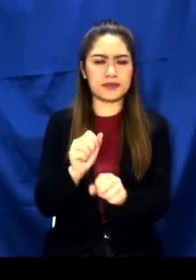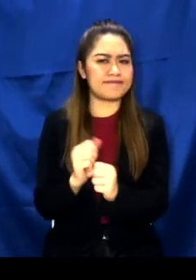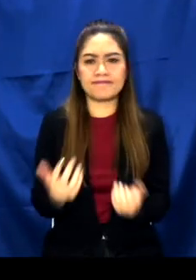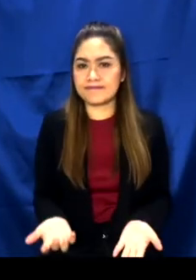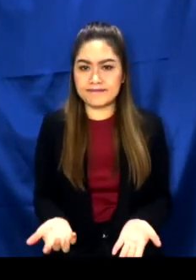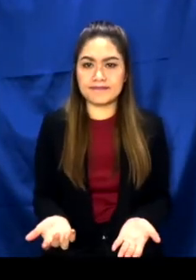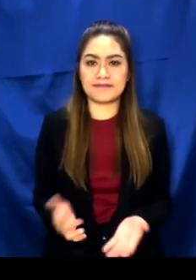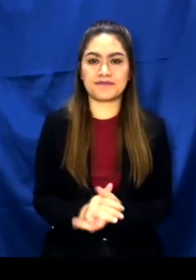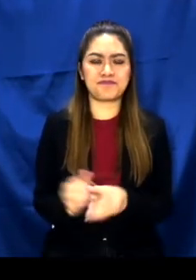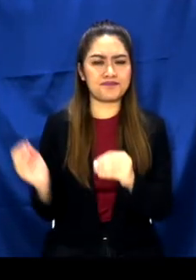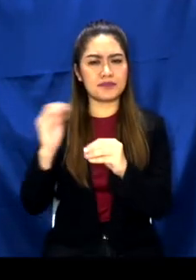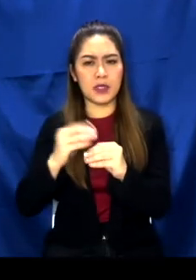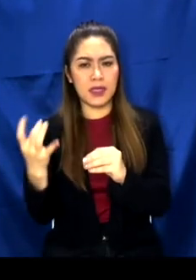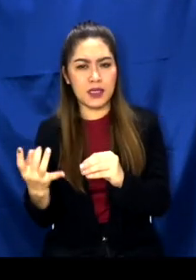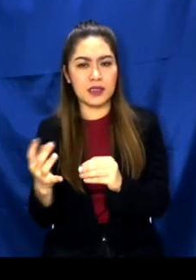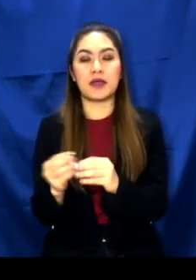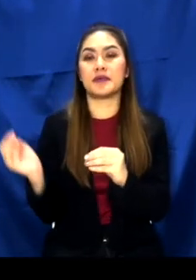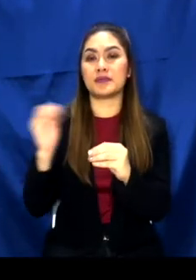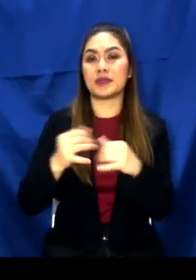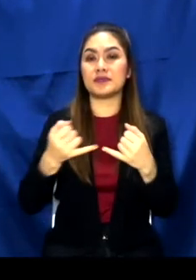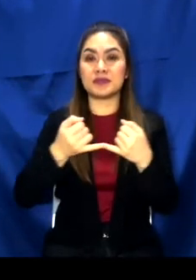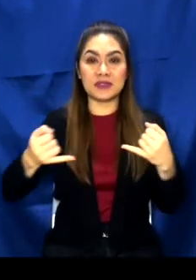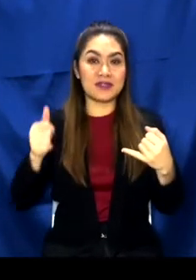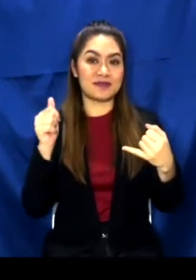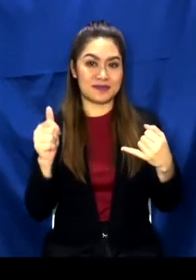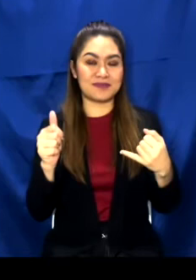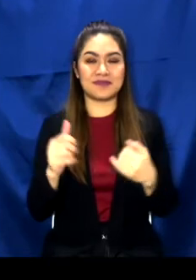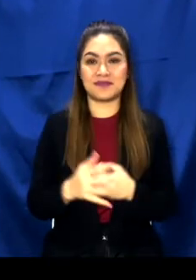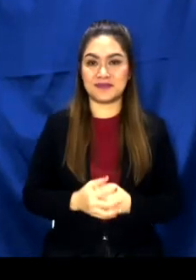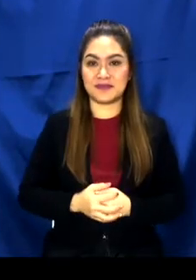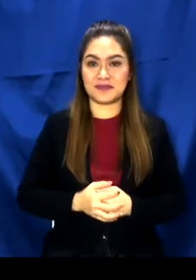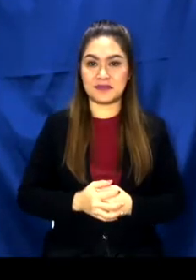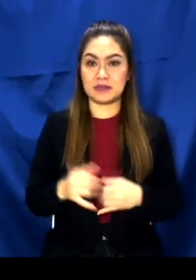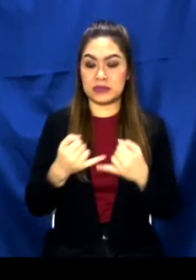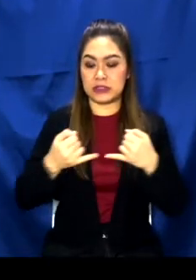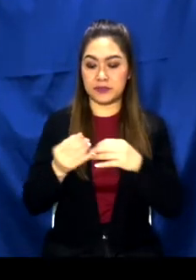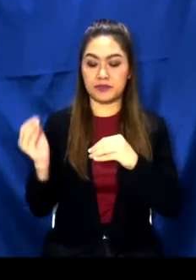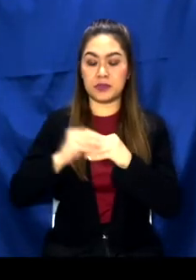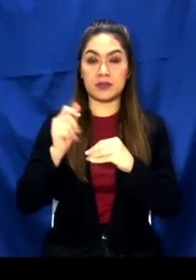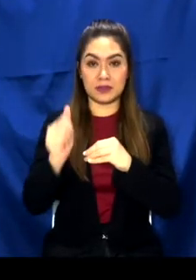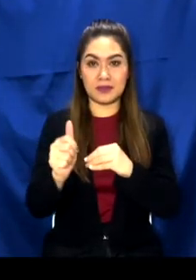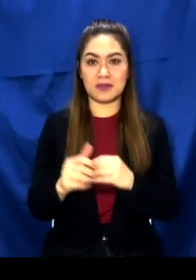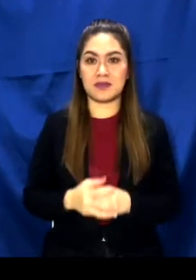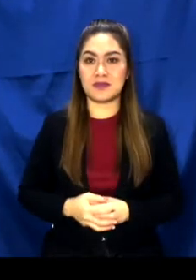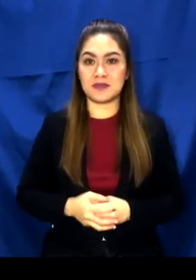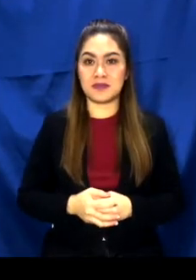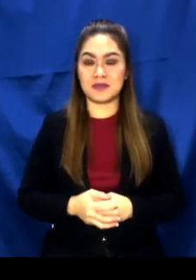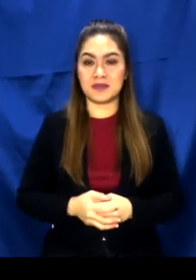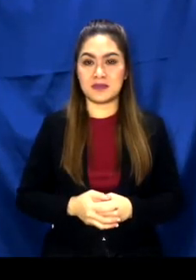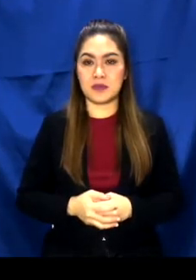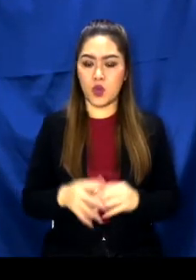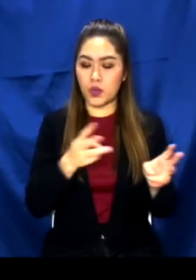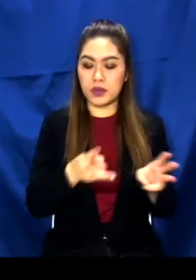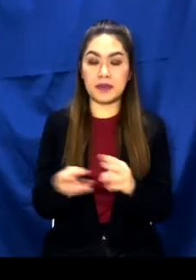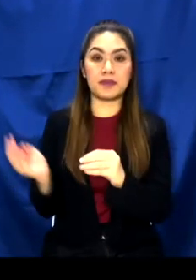ไรต่อดีนะคะเราจะเพิ่มเส้นก็ได้เราจะเพิ่มเส้นเข้าไปนะคะตรงนี้การเพิ่ม